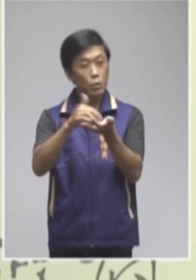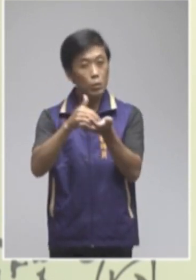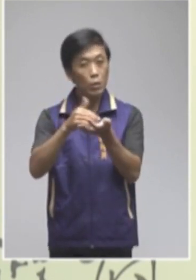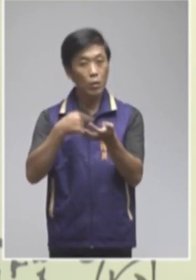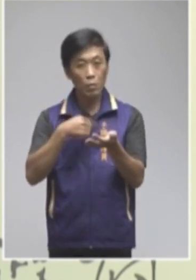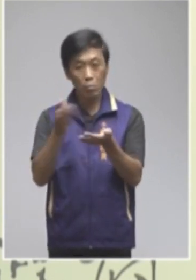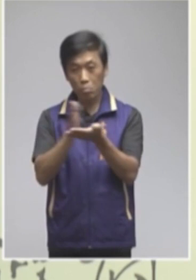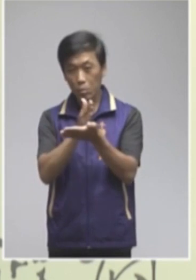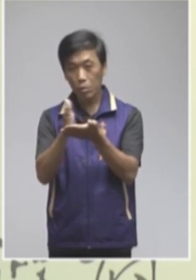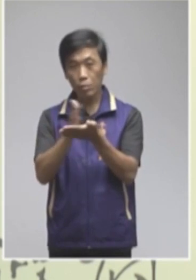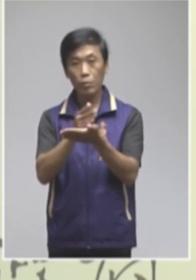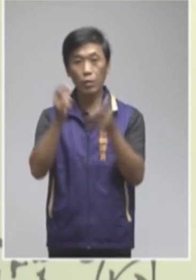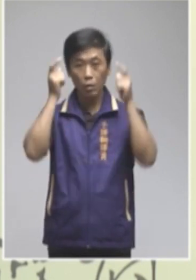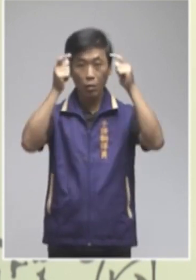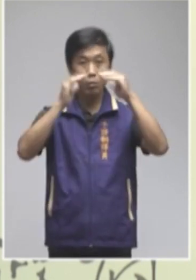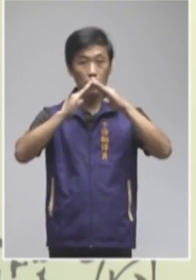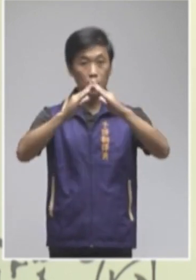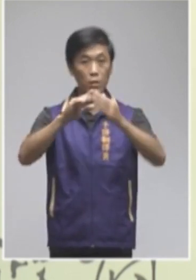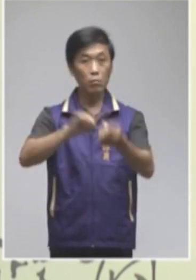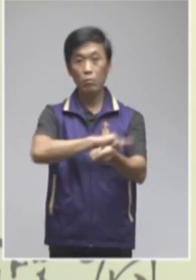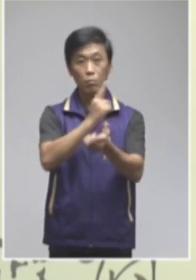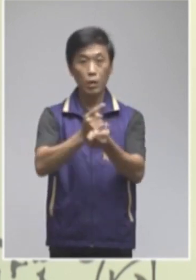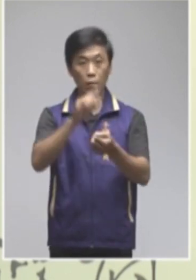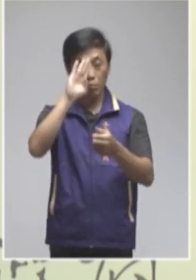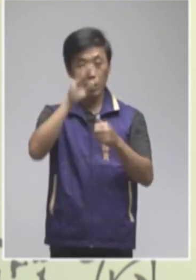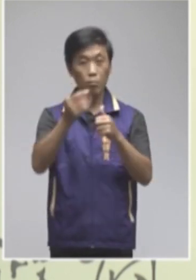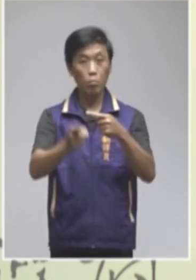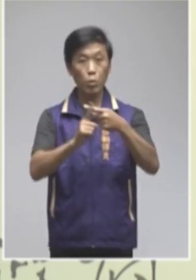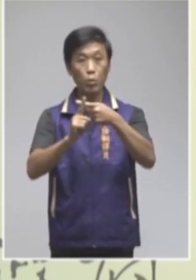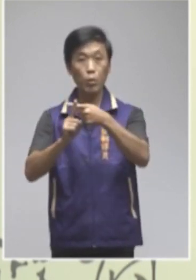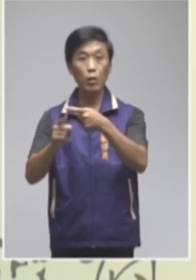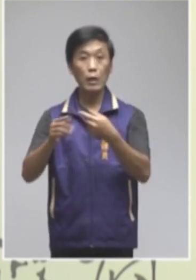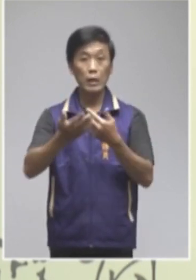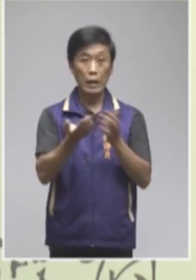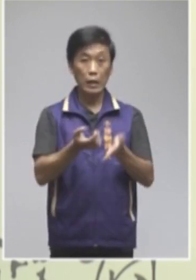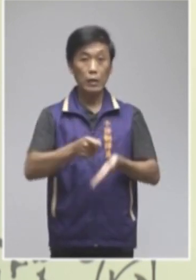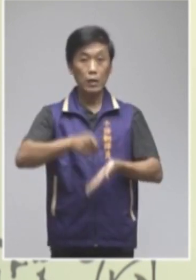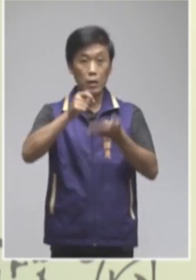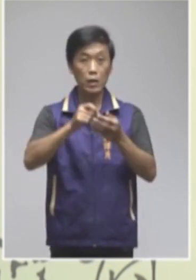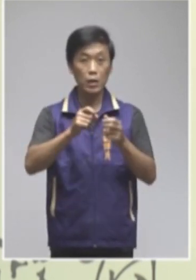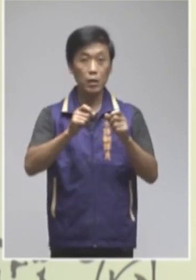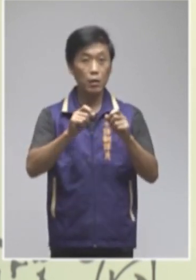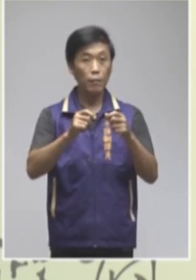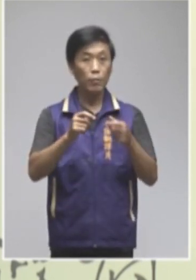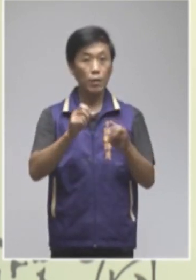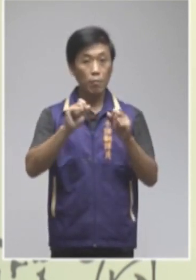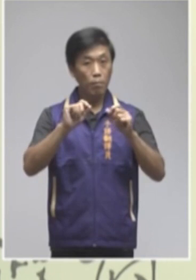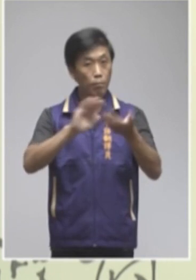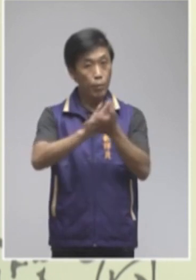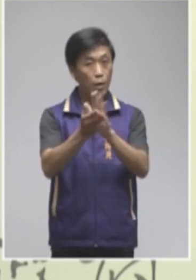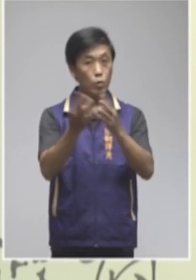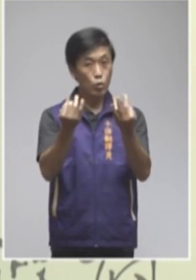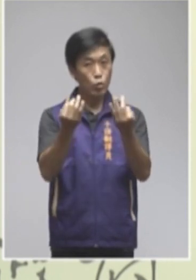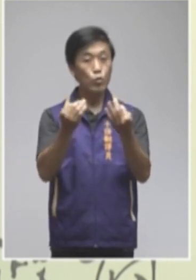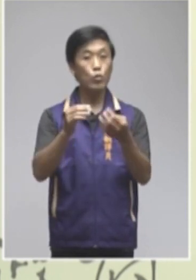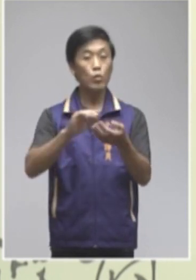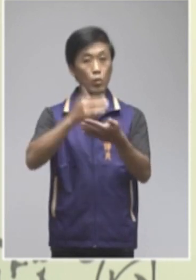评估整个高雄市的疫情，扣除掉这些变数，事实上在相对于前一